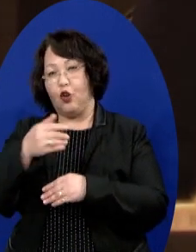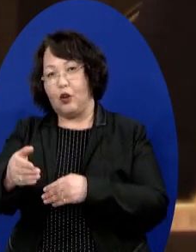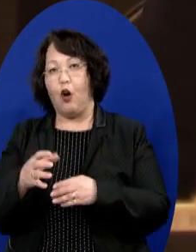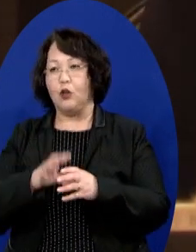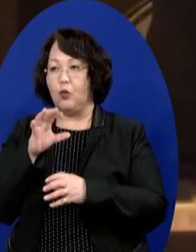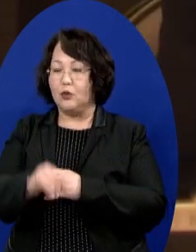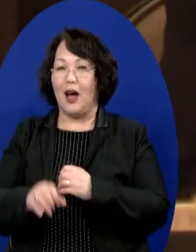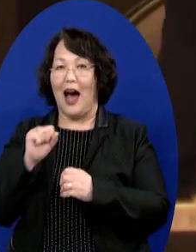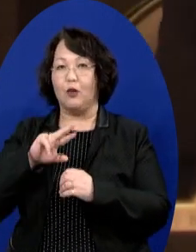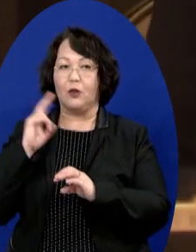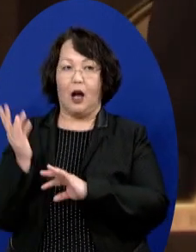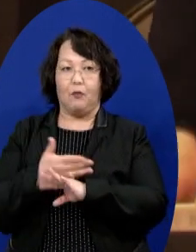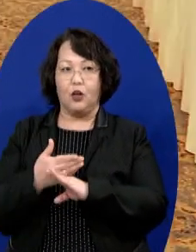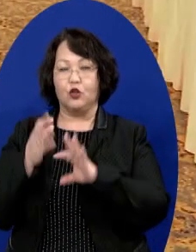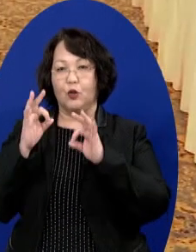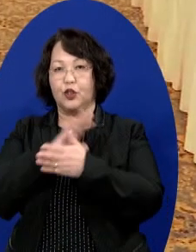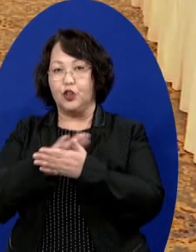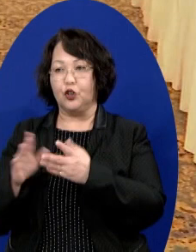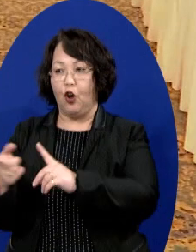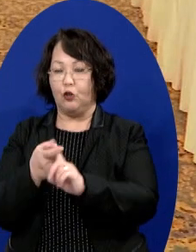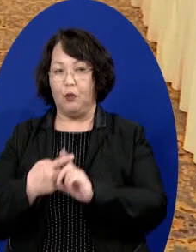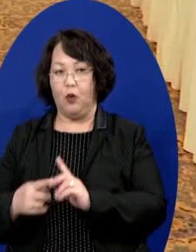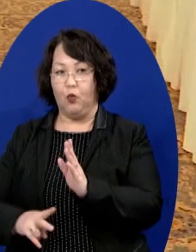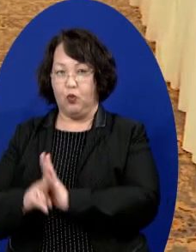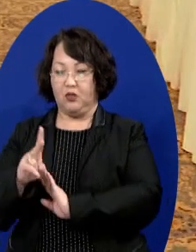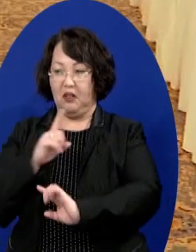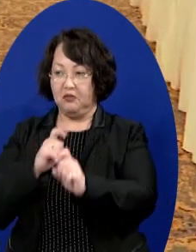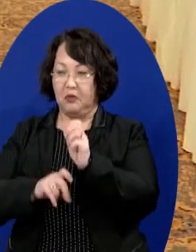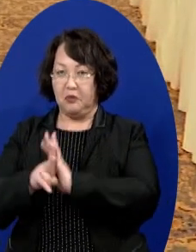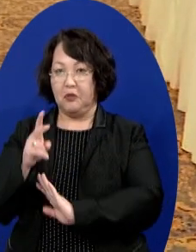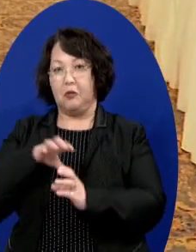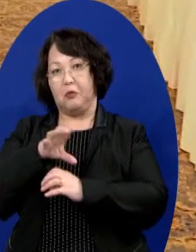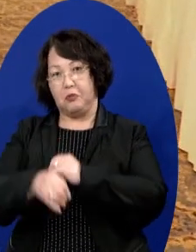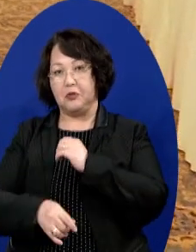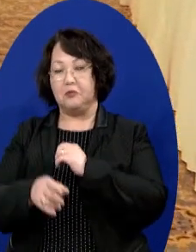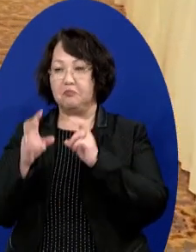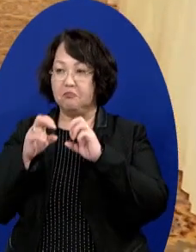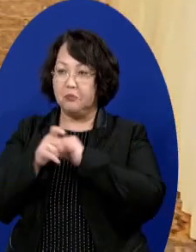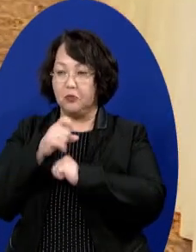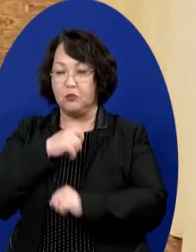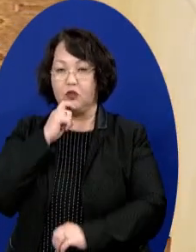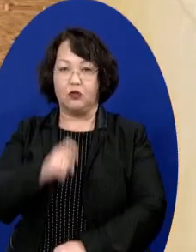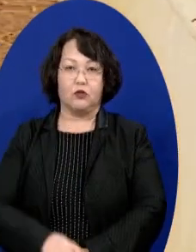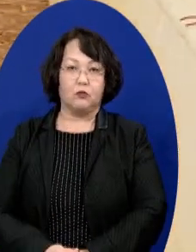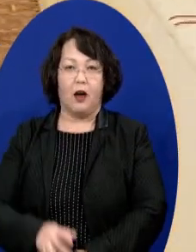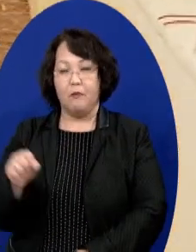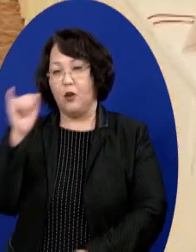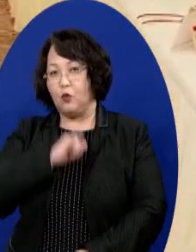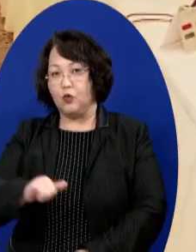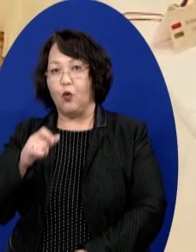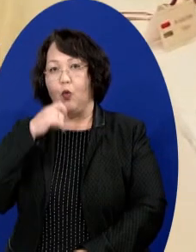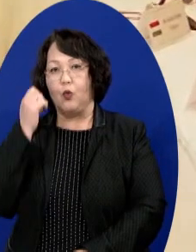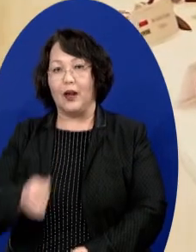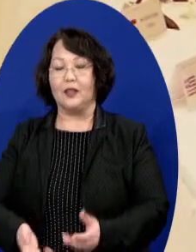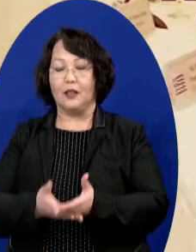байдлын дүр төрхийг гаргах шин холбоотон бий болсныг харууллаа гэж олон улсын шинжээчд онцолжээ. Америкийн нэгдсэн улсын Украинд үзүүлж